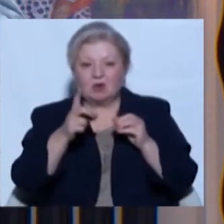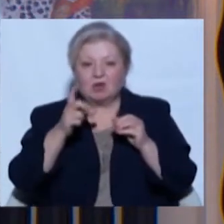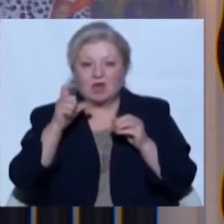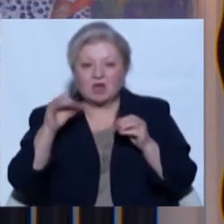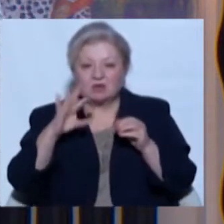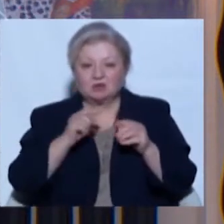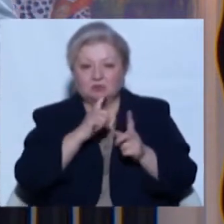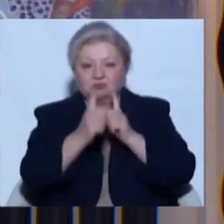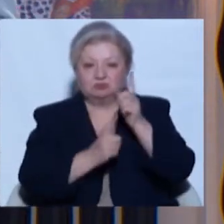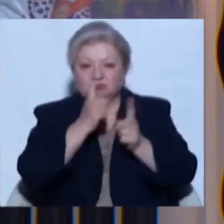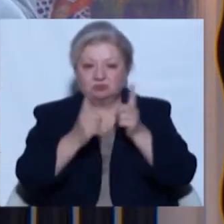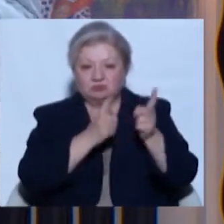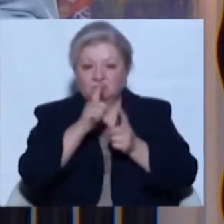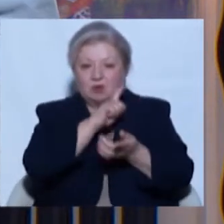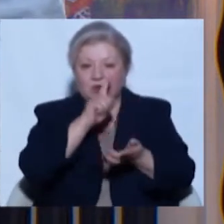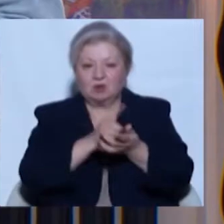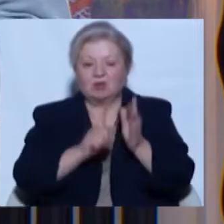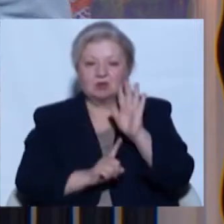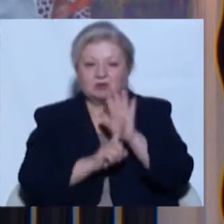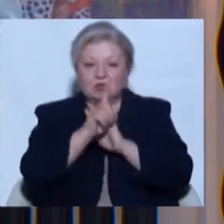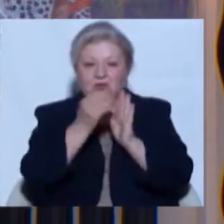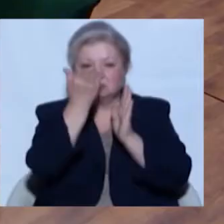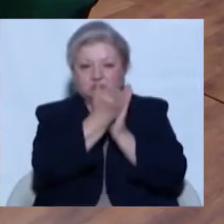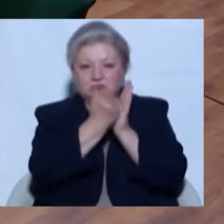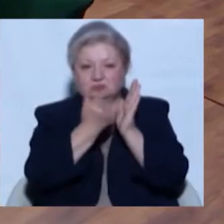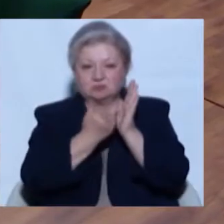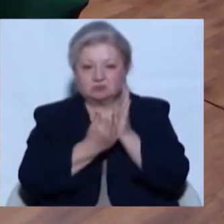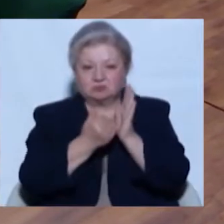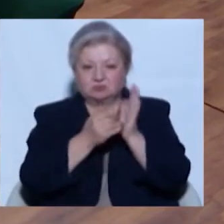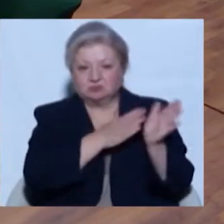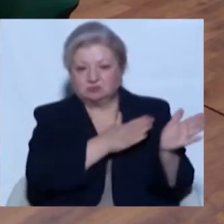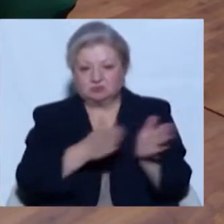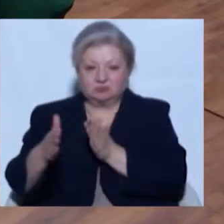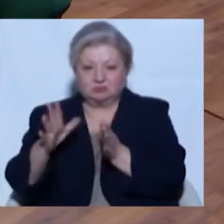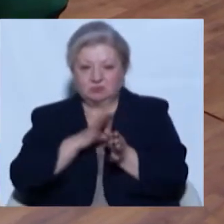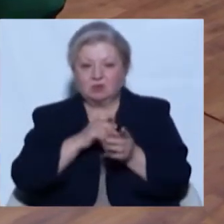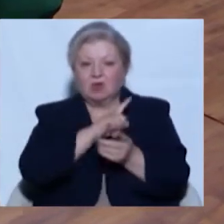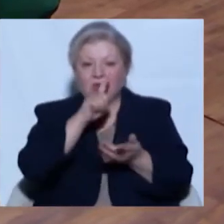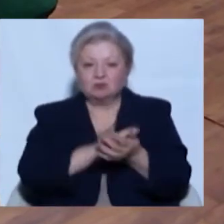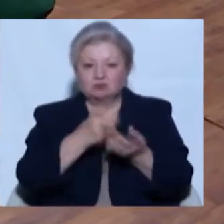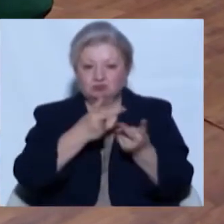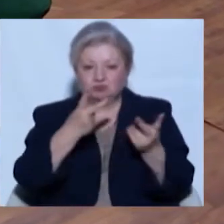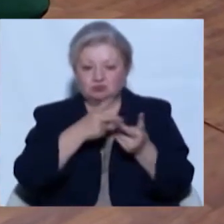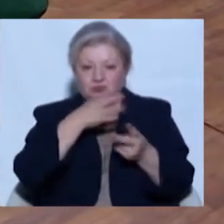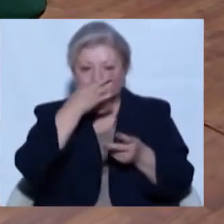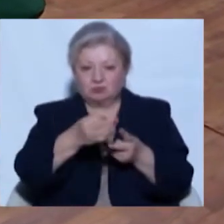გამოსწორება მოუწია და დაიწყო რეფორმების გატარება. ამ რეფორმების გატარება შეუძლებელთ უნდა აღინიშნოთ პირველ